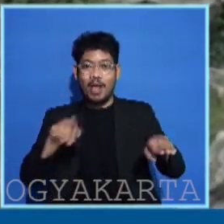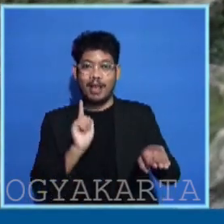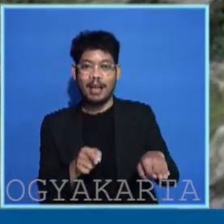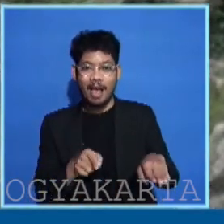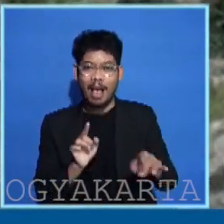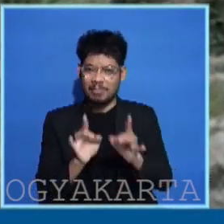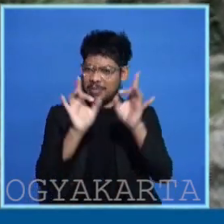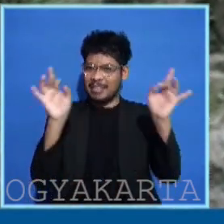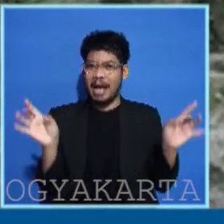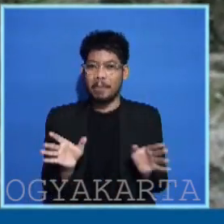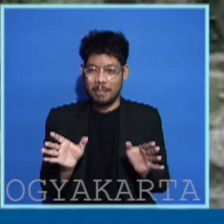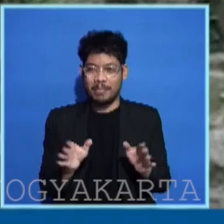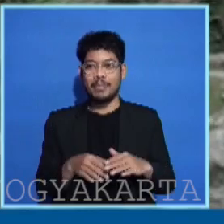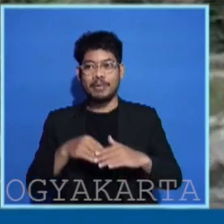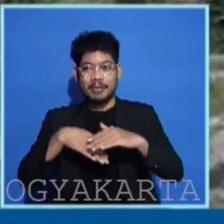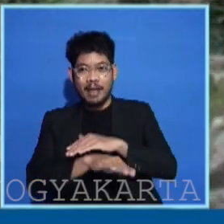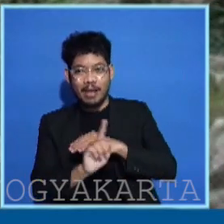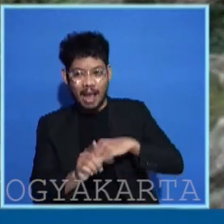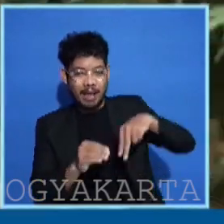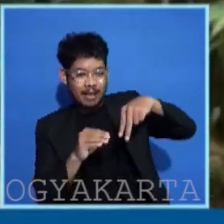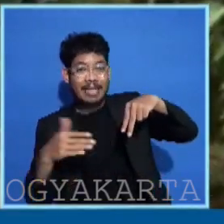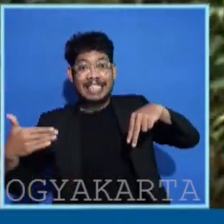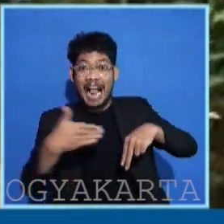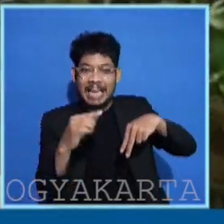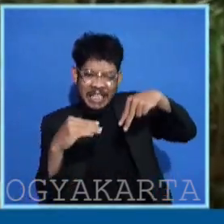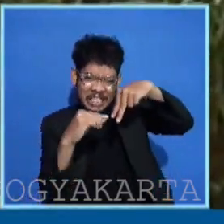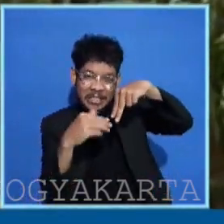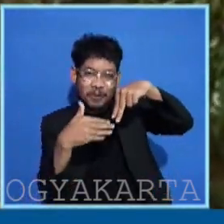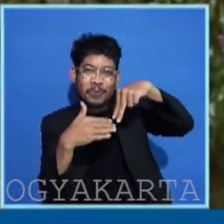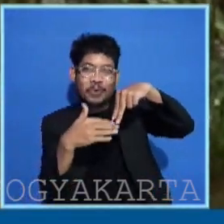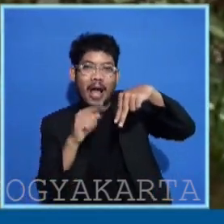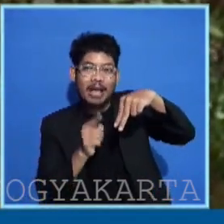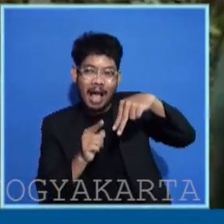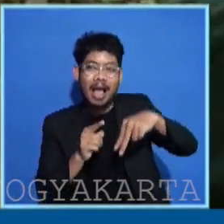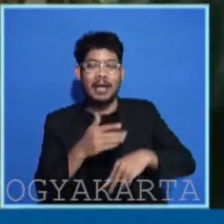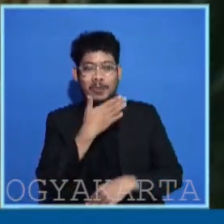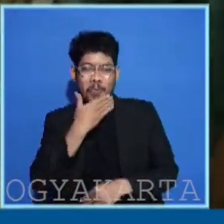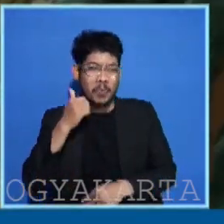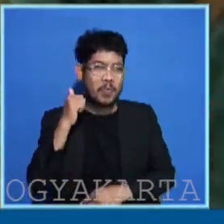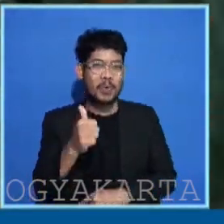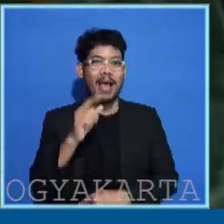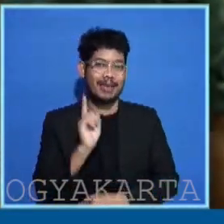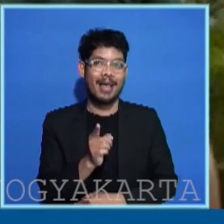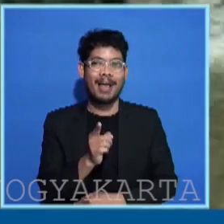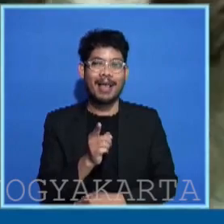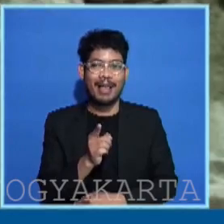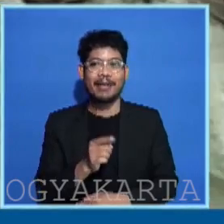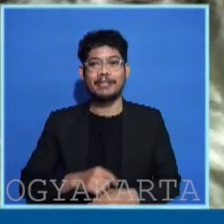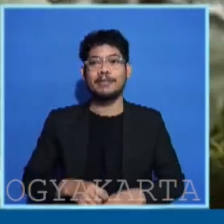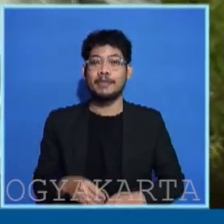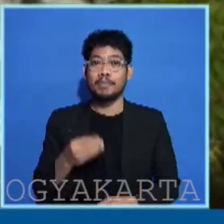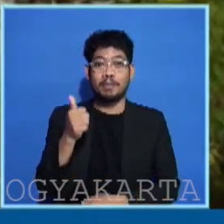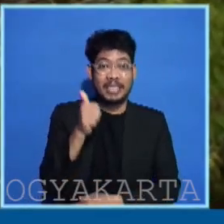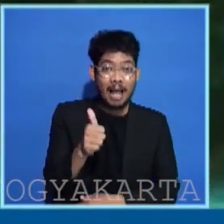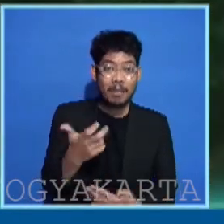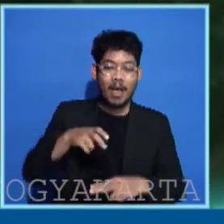ulam sae menika ulam terapi menapa dene ulam hias sanesipun. Para pelancong ingkang sayah ugi saged ngasu ing sangandhaping